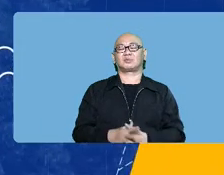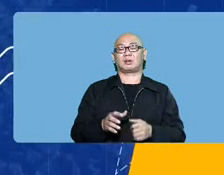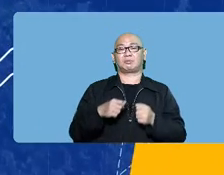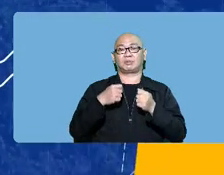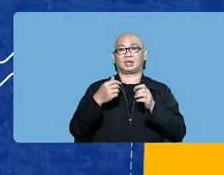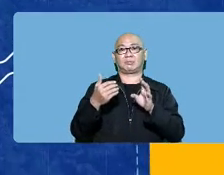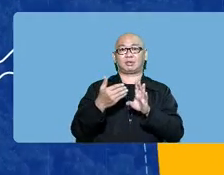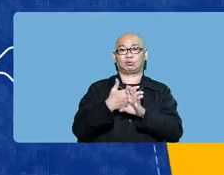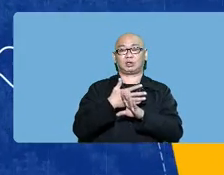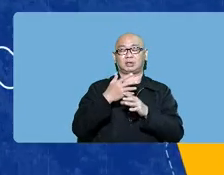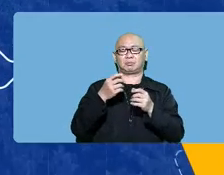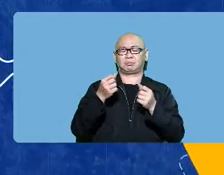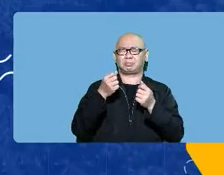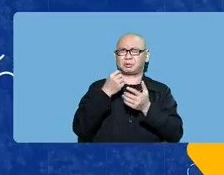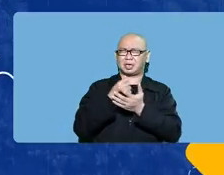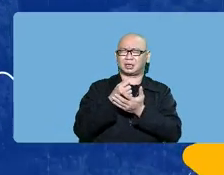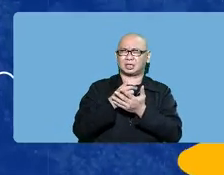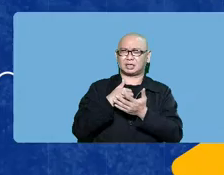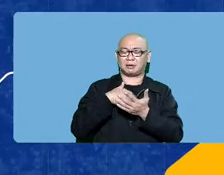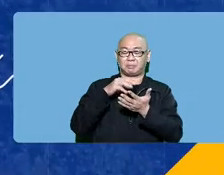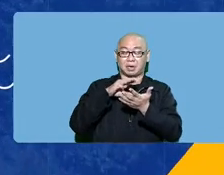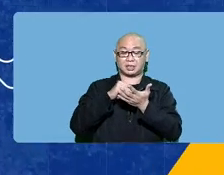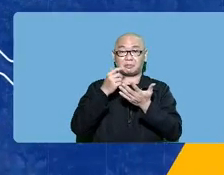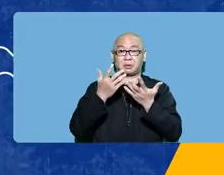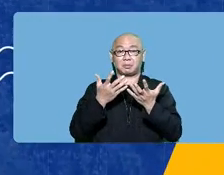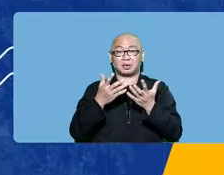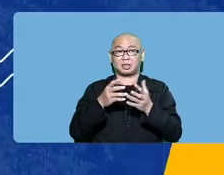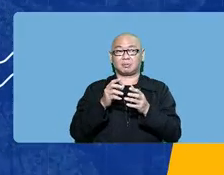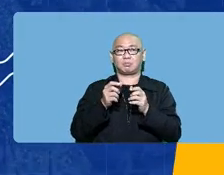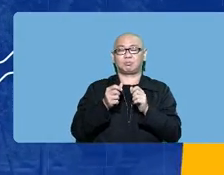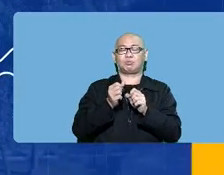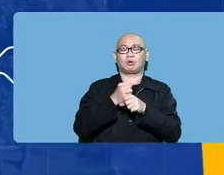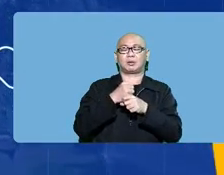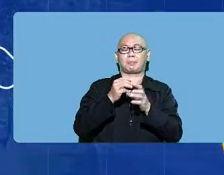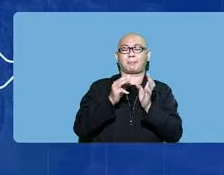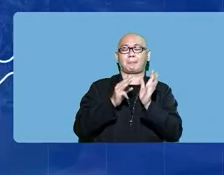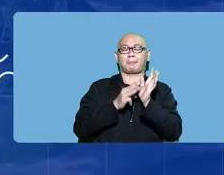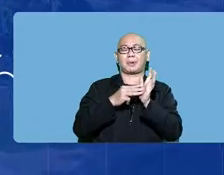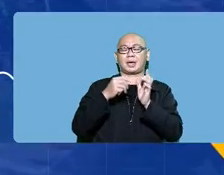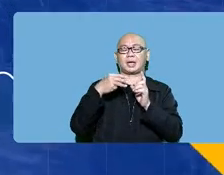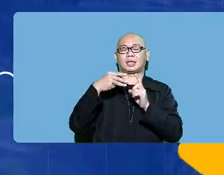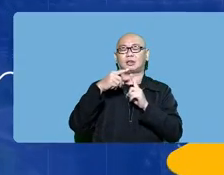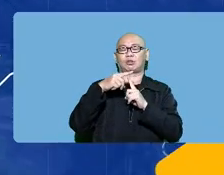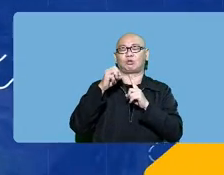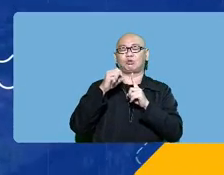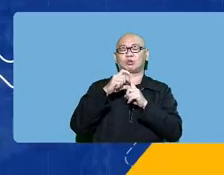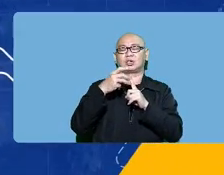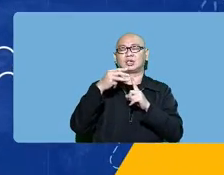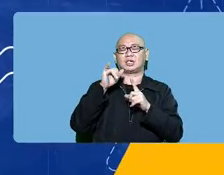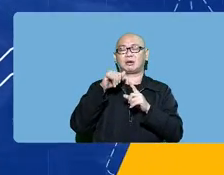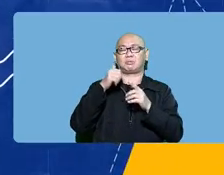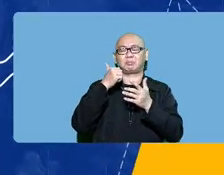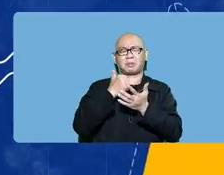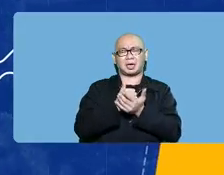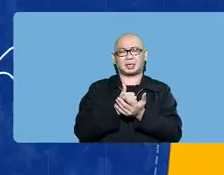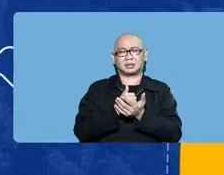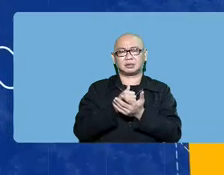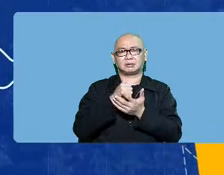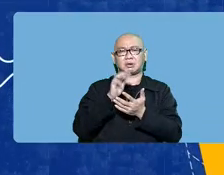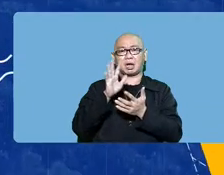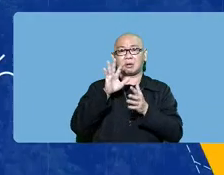memberikan masukan-masukan yang berharga sehingga saya belajar bagaimana membuat PPT yang baik. Jangan banyak tulisan Pak, ini kata Prof.